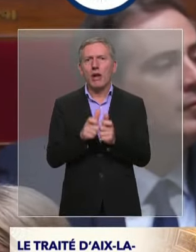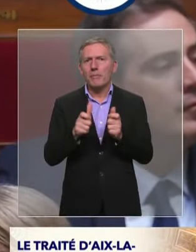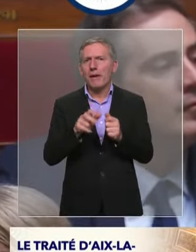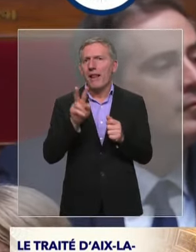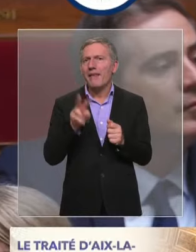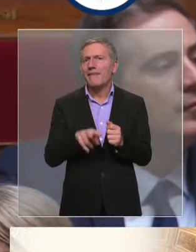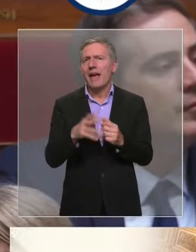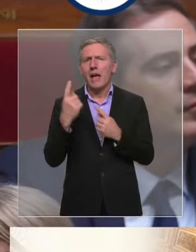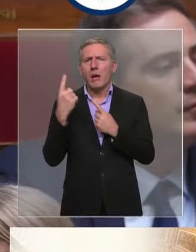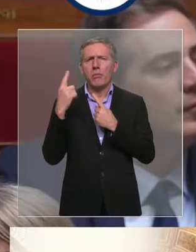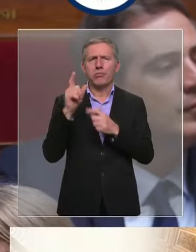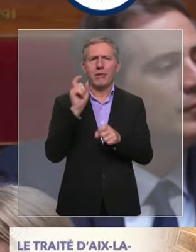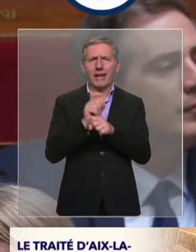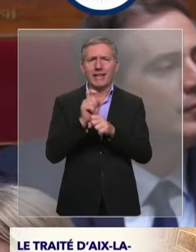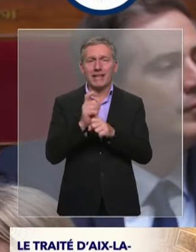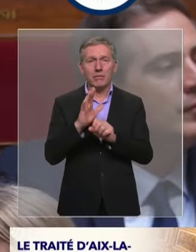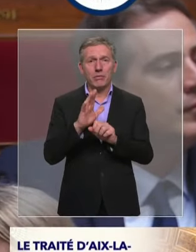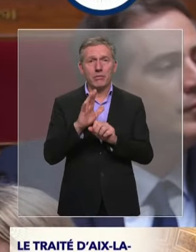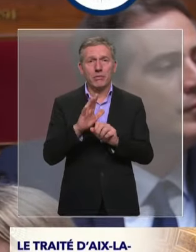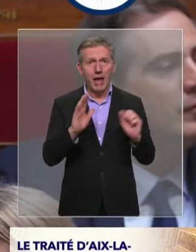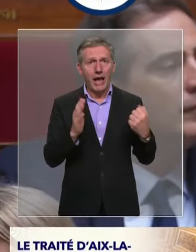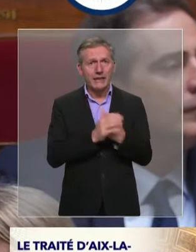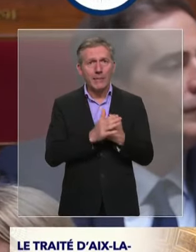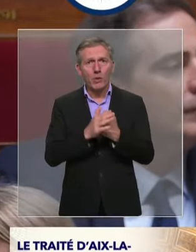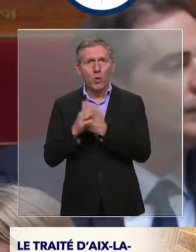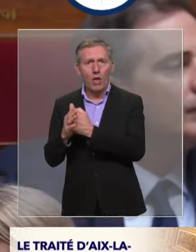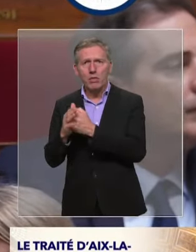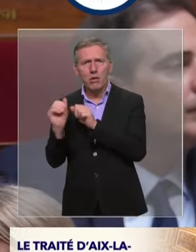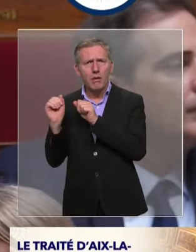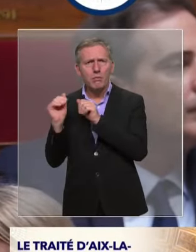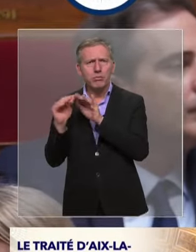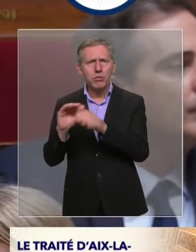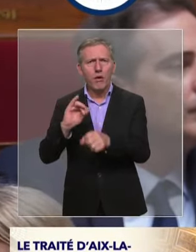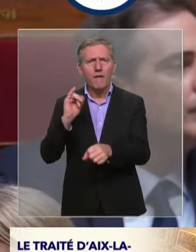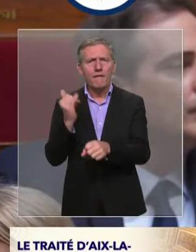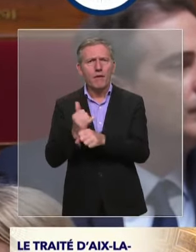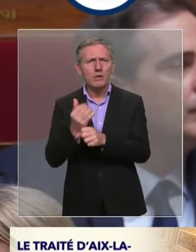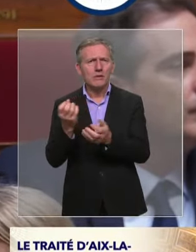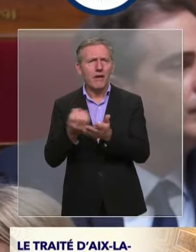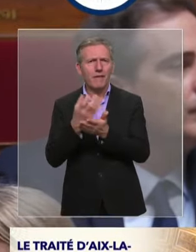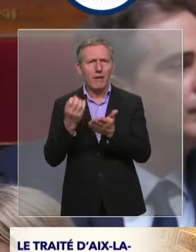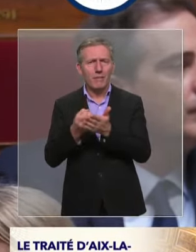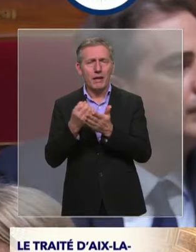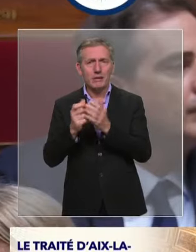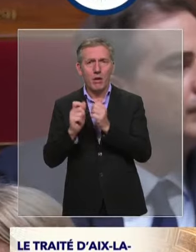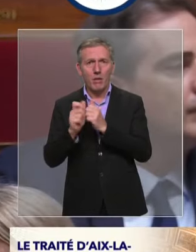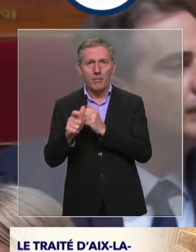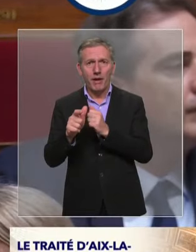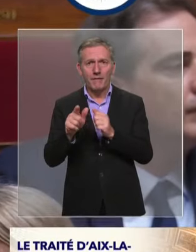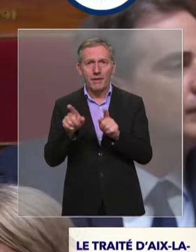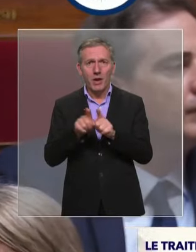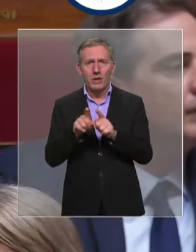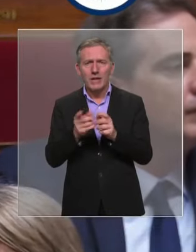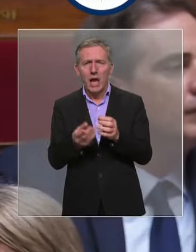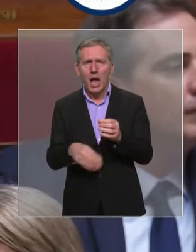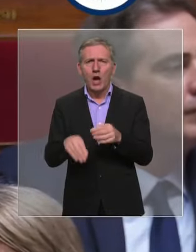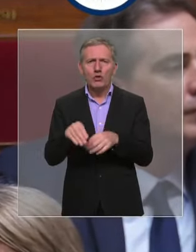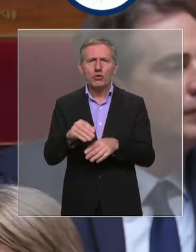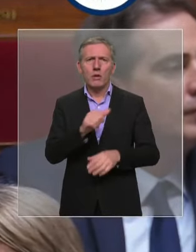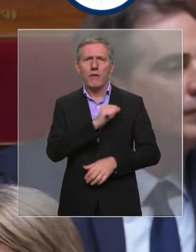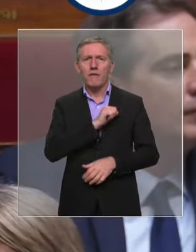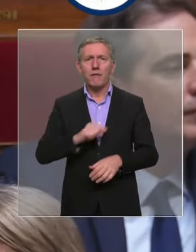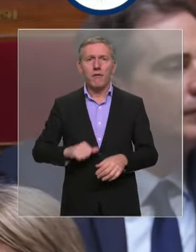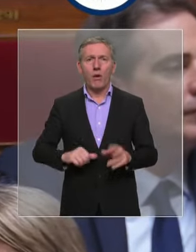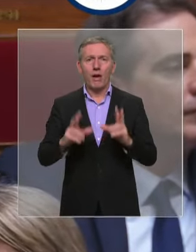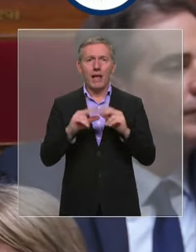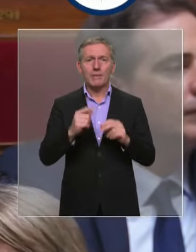vilipendé par l'extrême droite, qui propageait des fausses nouvelles allant jusqu'à l'infâme en disant